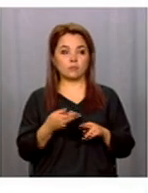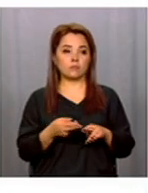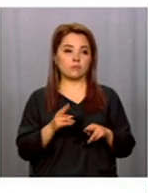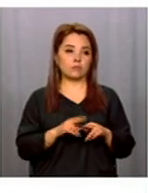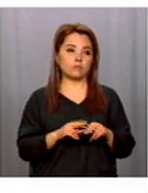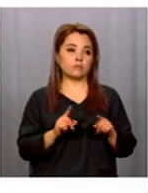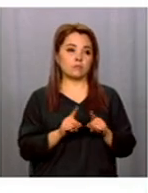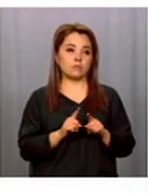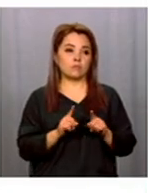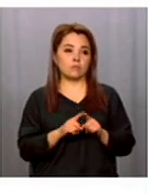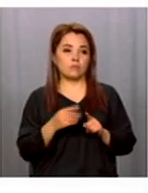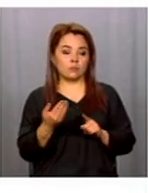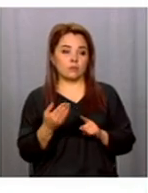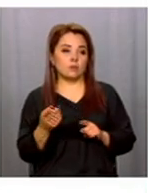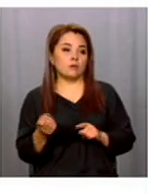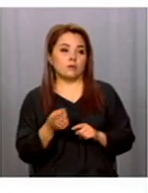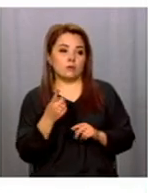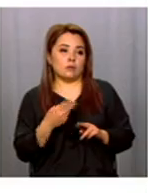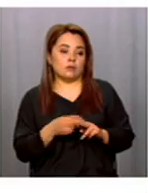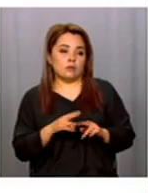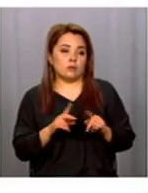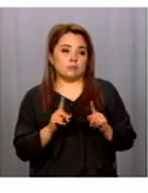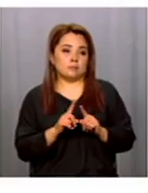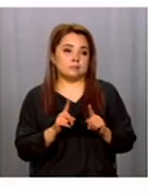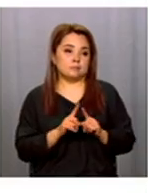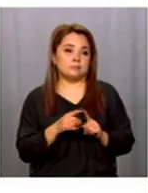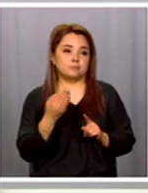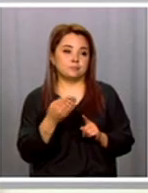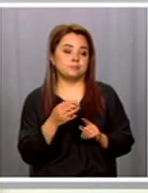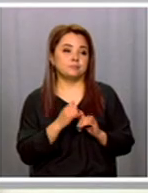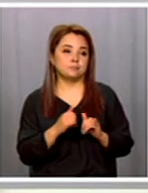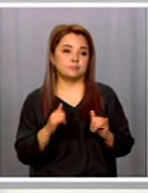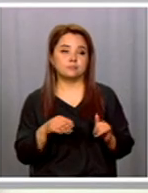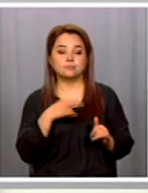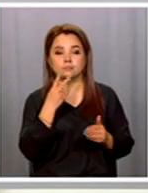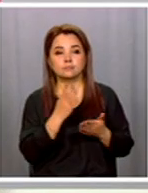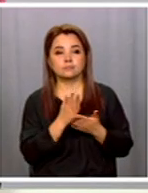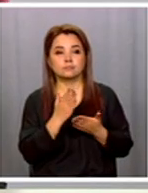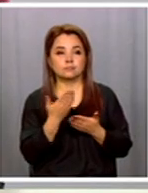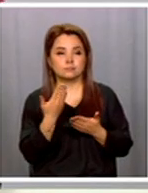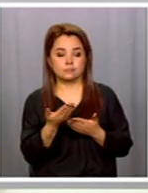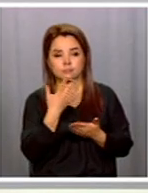яғни жыныссыз көбеюді жүзеге асырады. 40